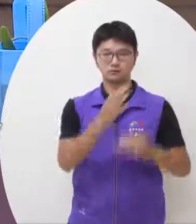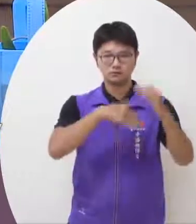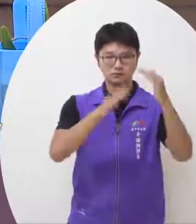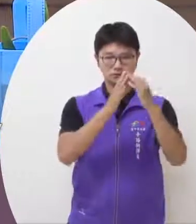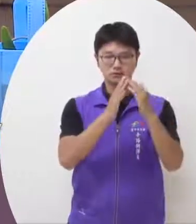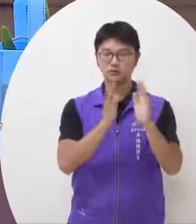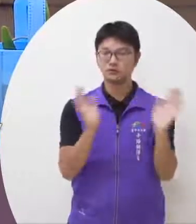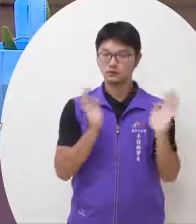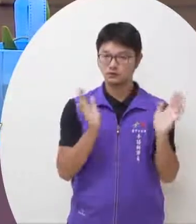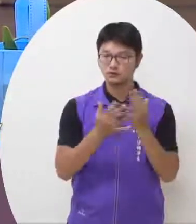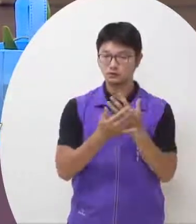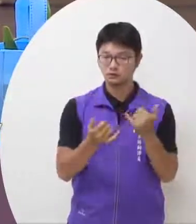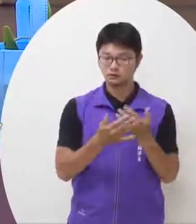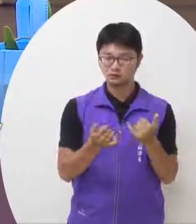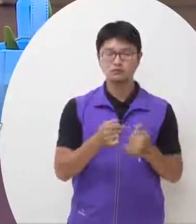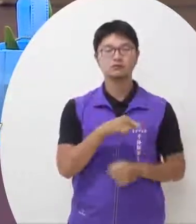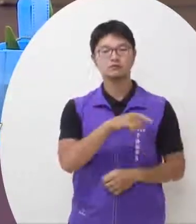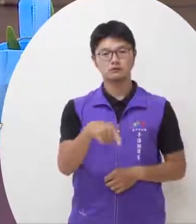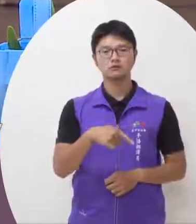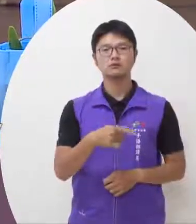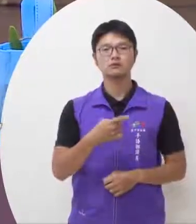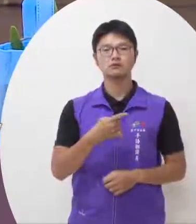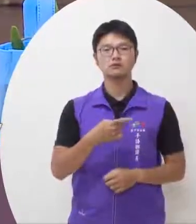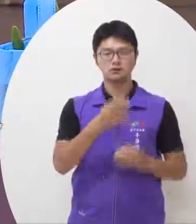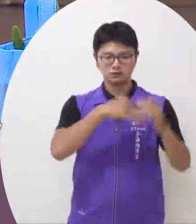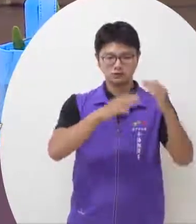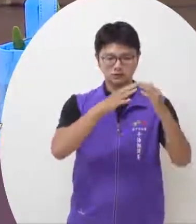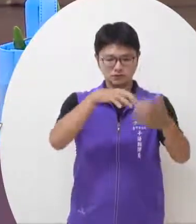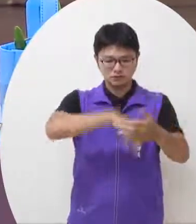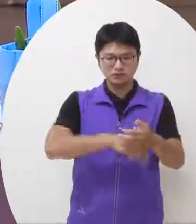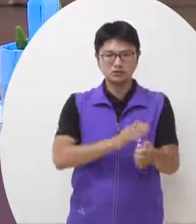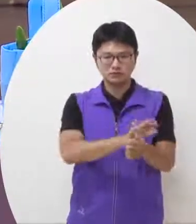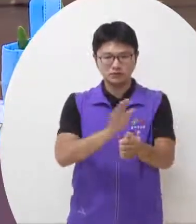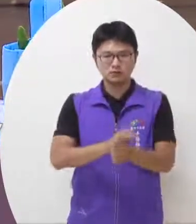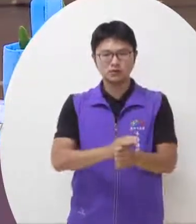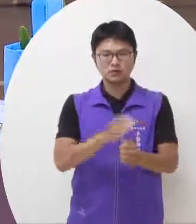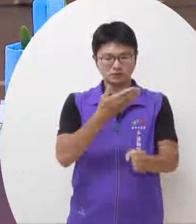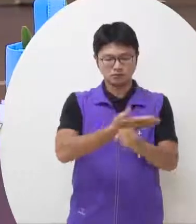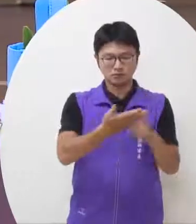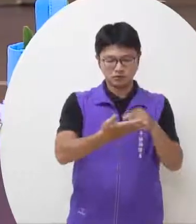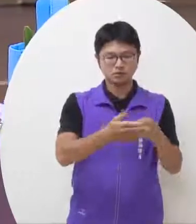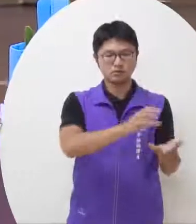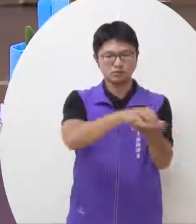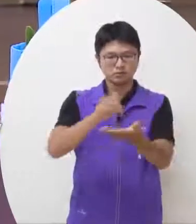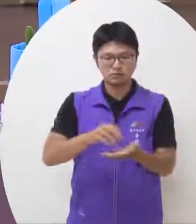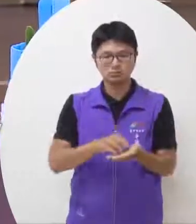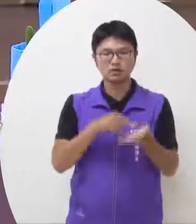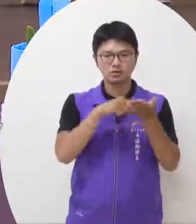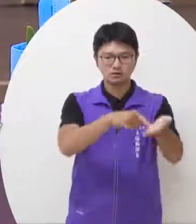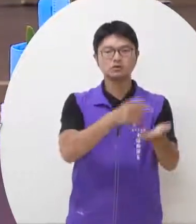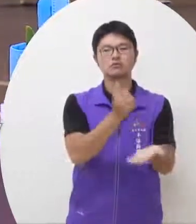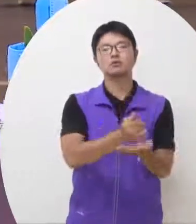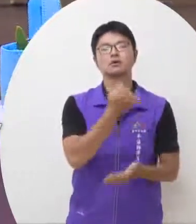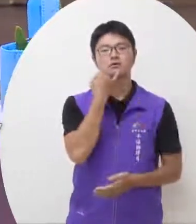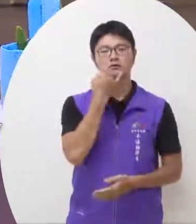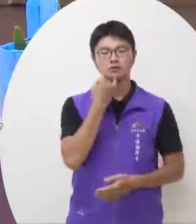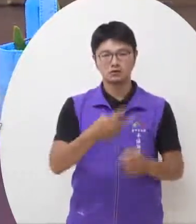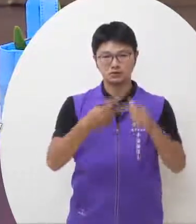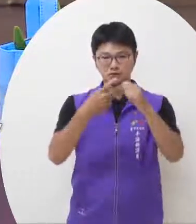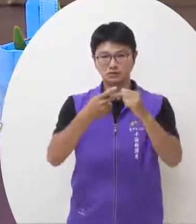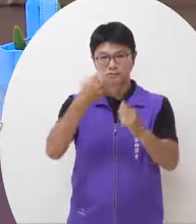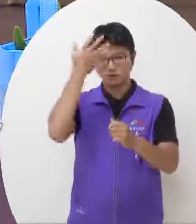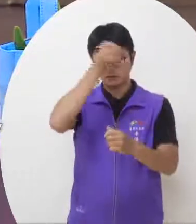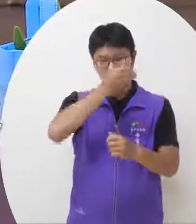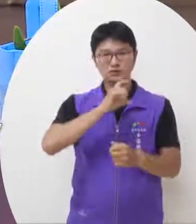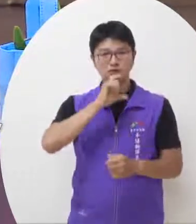小朋友，学校的学生，我们就在校园里面把他的卡搞定，就不用挤到区公所。第二个是老人，